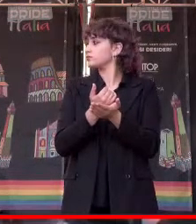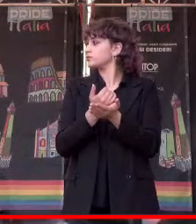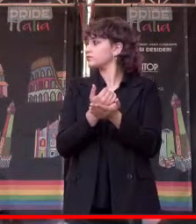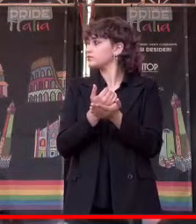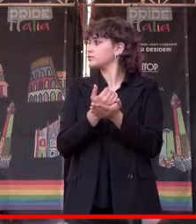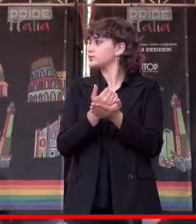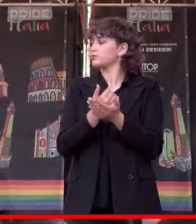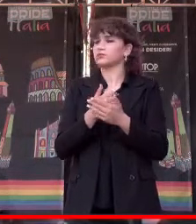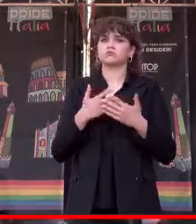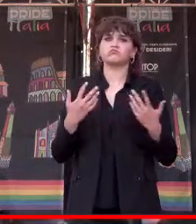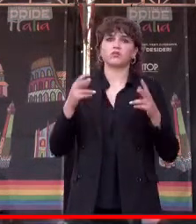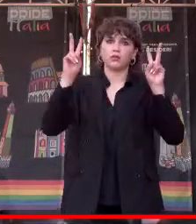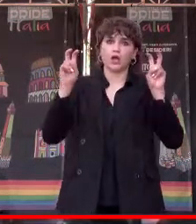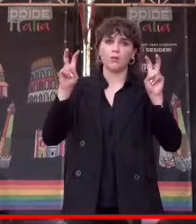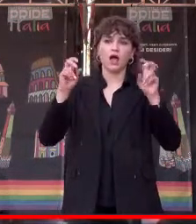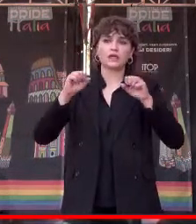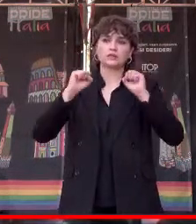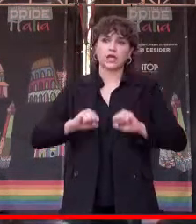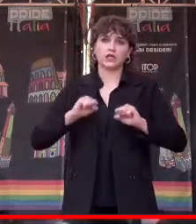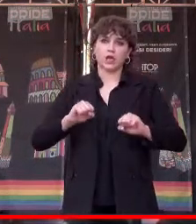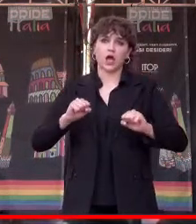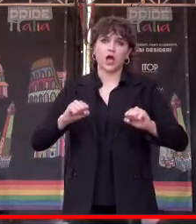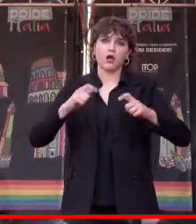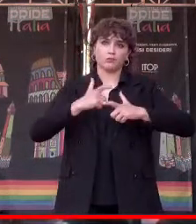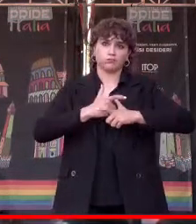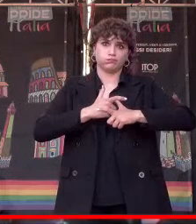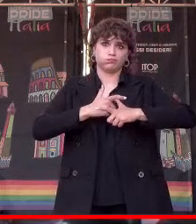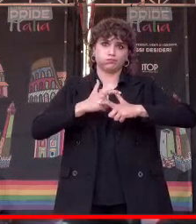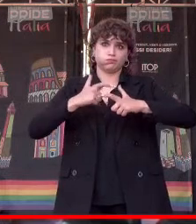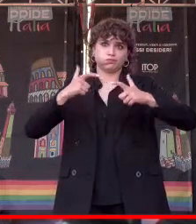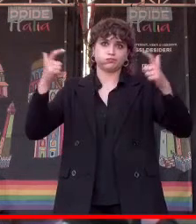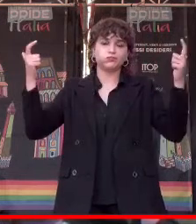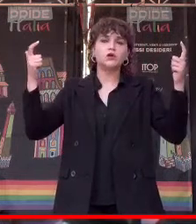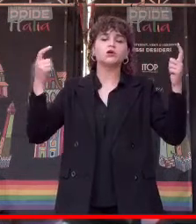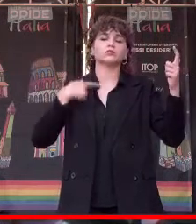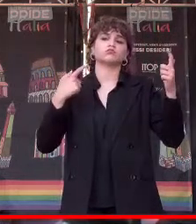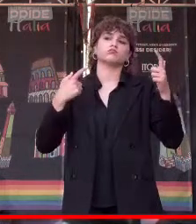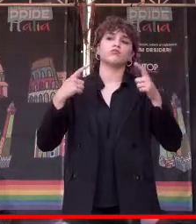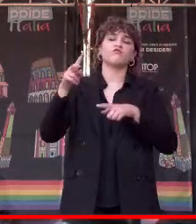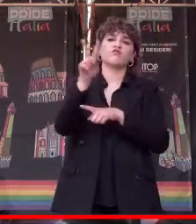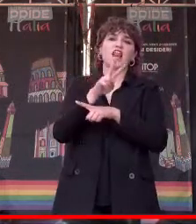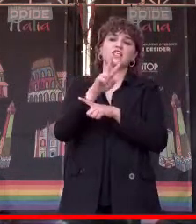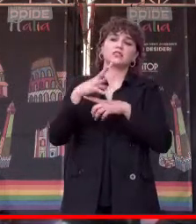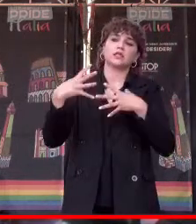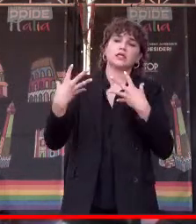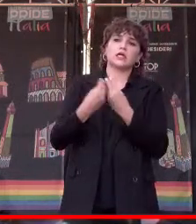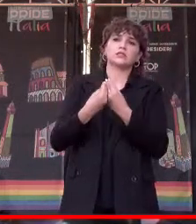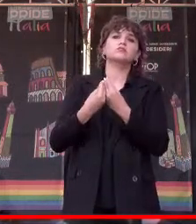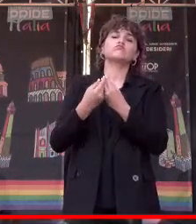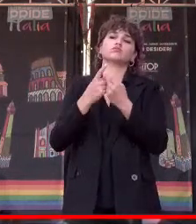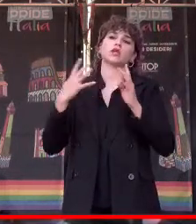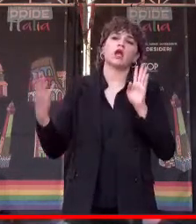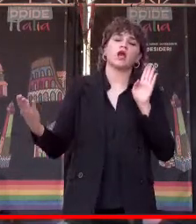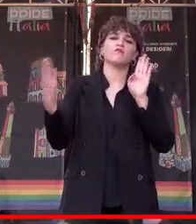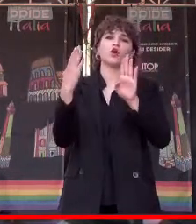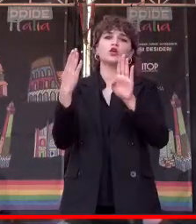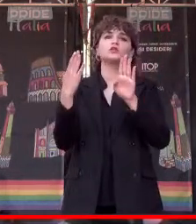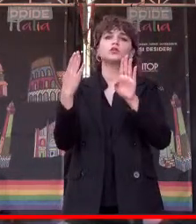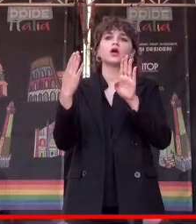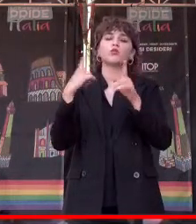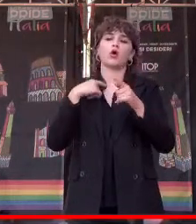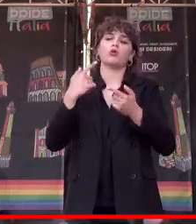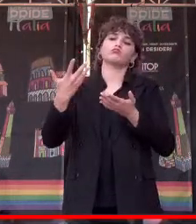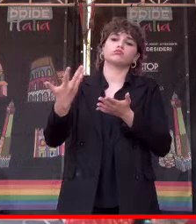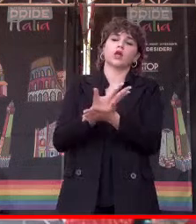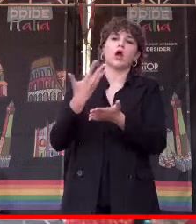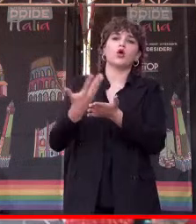Stiamo chiudendo i consultori. Poi insomma il tema della sanità è molto grande, lo vorrei anche poi affrontare anche con Valentina, che ci può raccontarci che cosa significa avere un